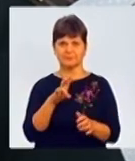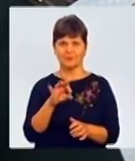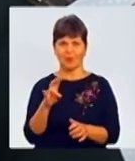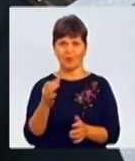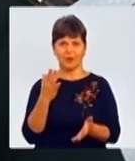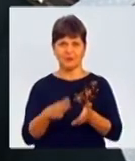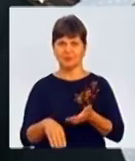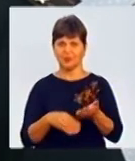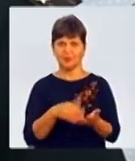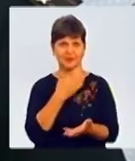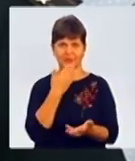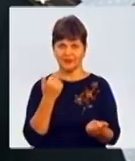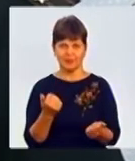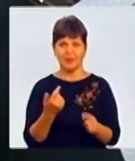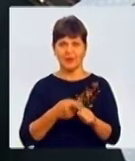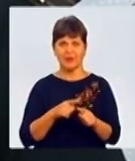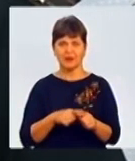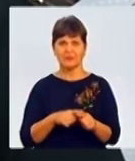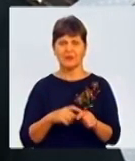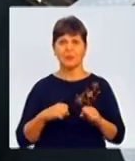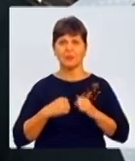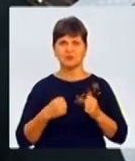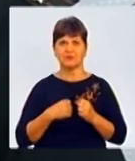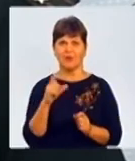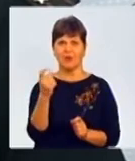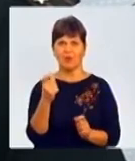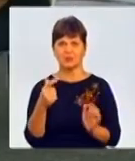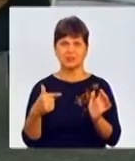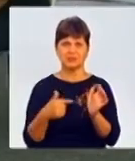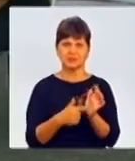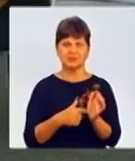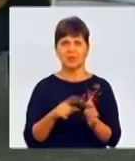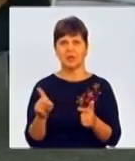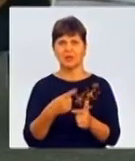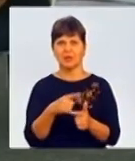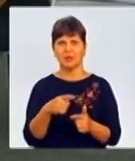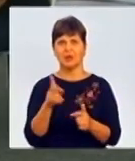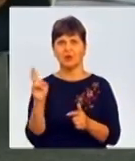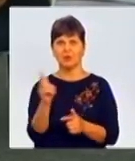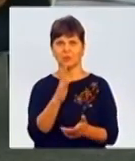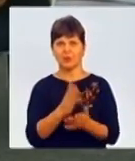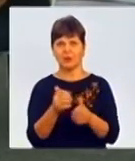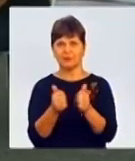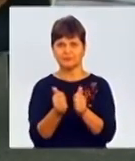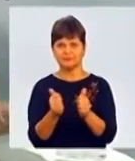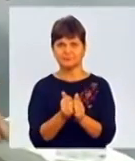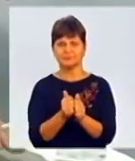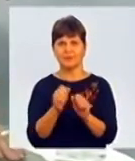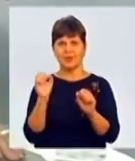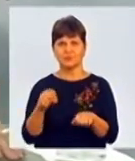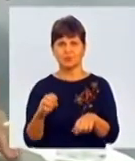дідівський спосіб – це уколоти себе булавкою. Яку... Або вкусити, зрештою, якщо є хтось поряд. Ну, якщо є хтось поряд, то